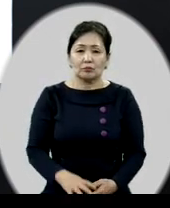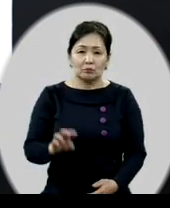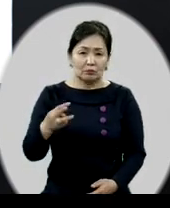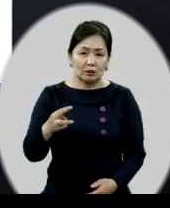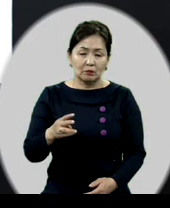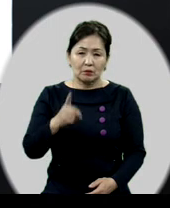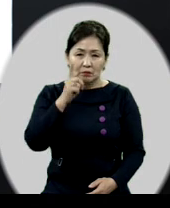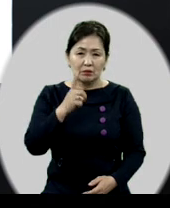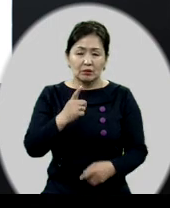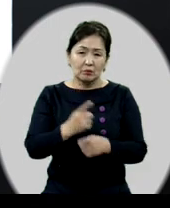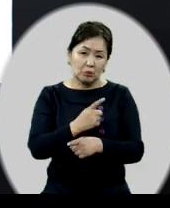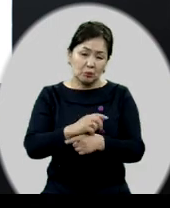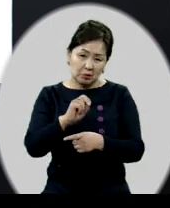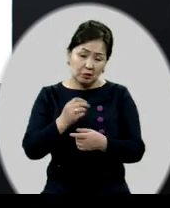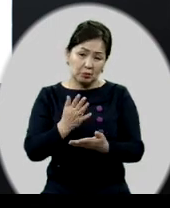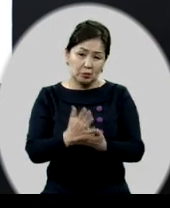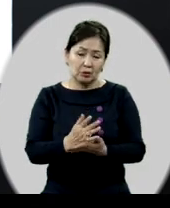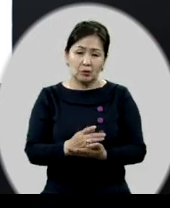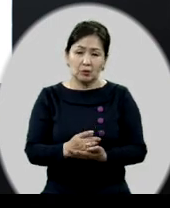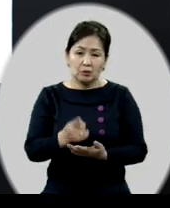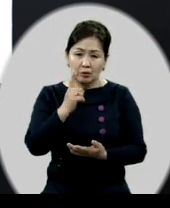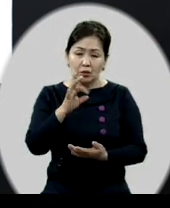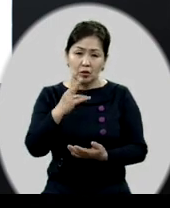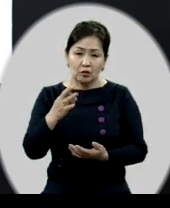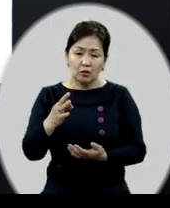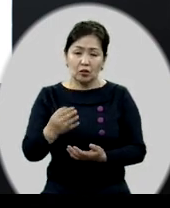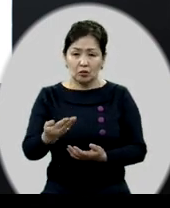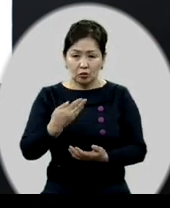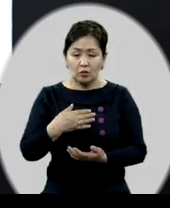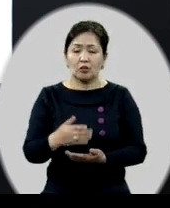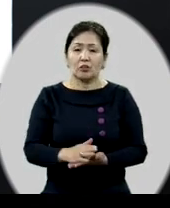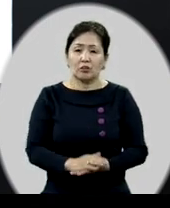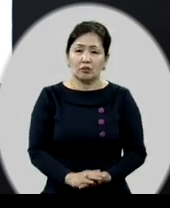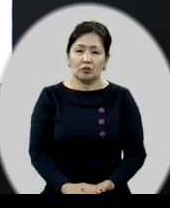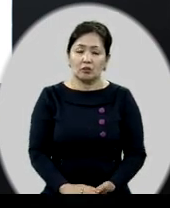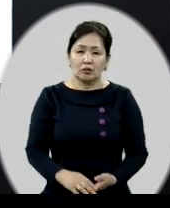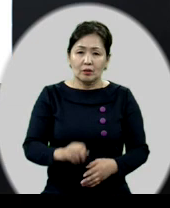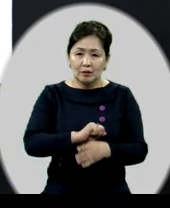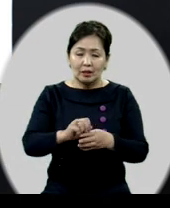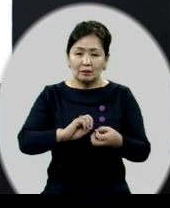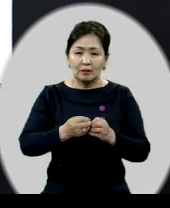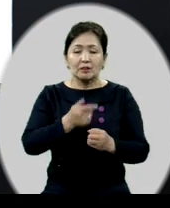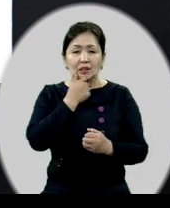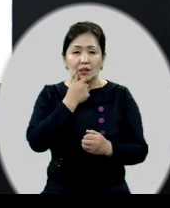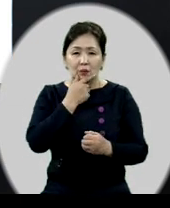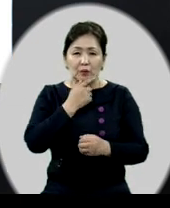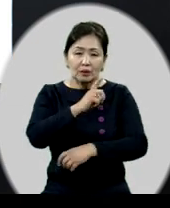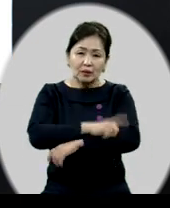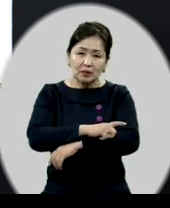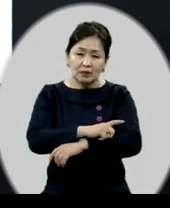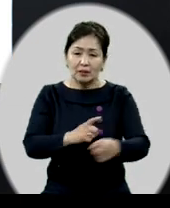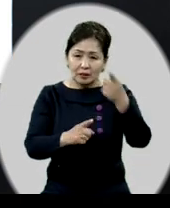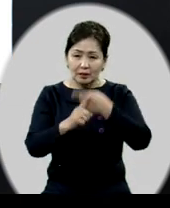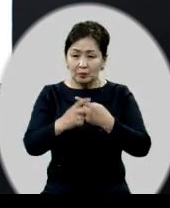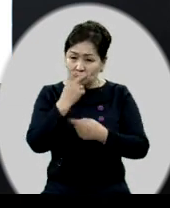Магадгүй нэгийг нь алдсан бол 1 оноо өгөөрэй. Даалгавраа хийж амжаагүй бол хичээлээ